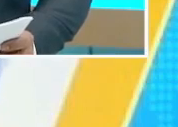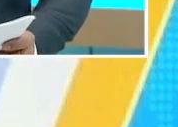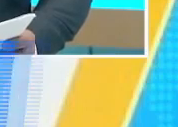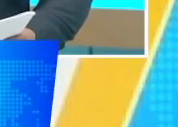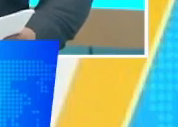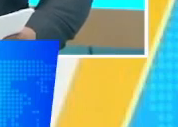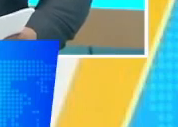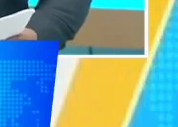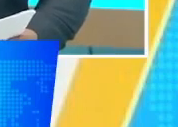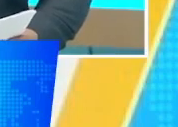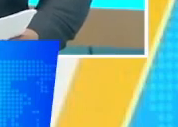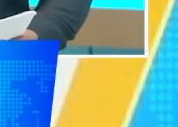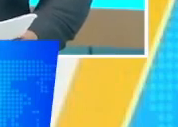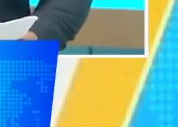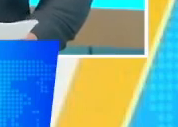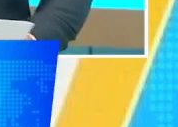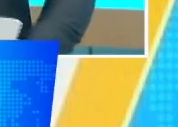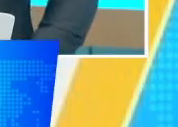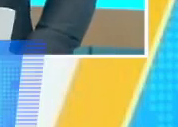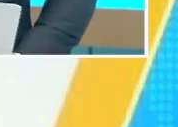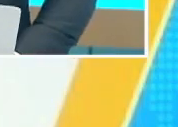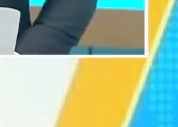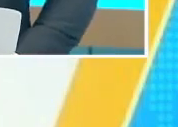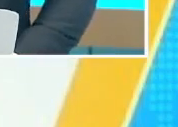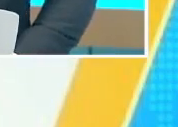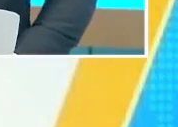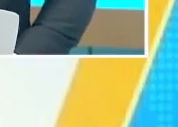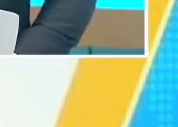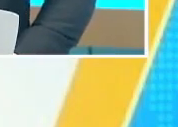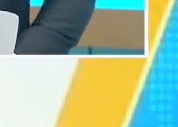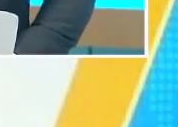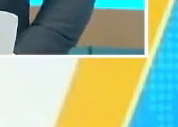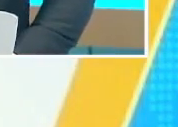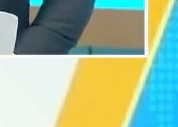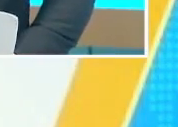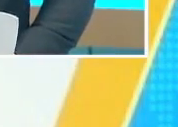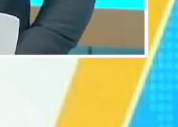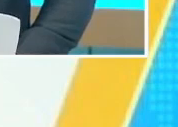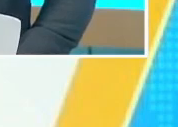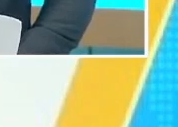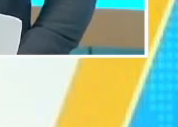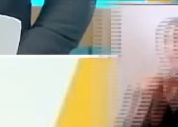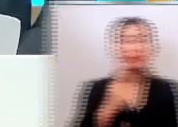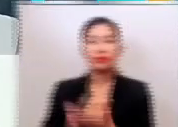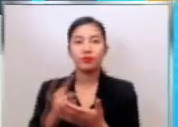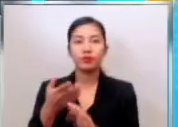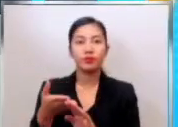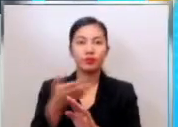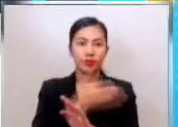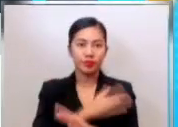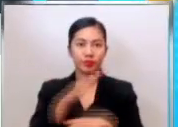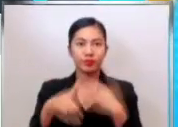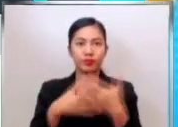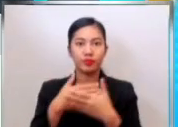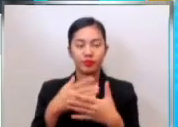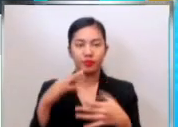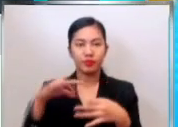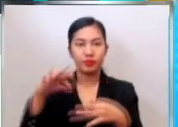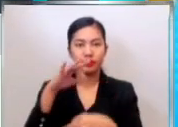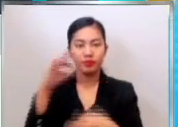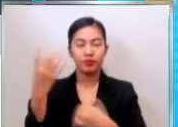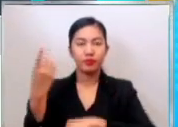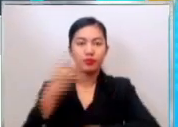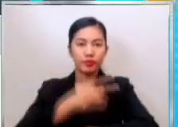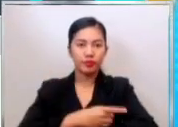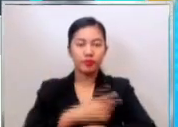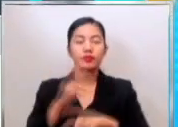Magandang tanghali po. Oras na para sa maiinit na balita. May isang linggo bago ang undas, dumoble ang bilang ng mga pasahero sa Paranaque